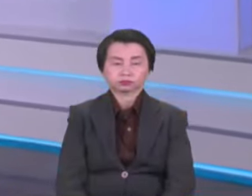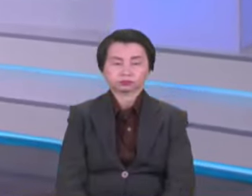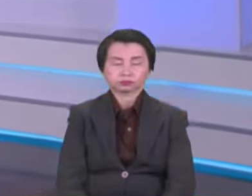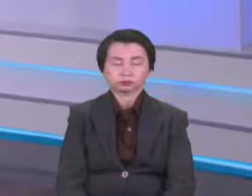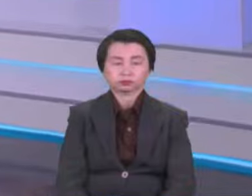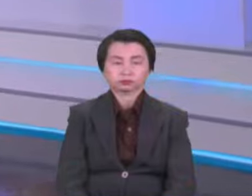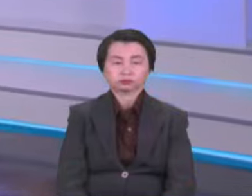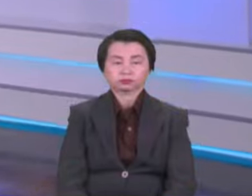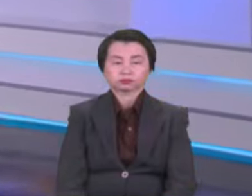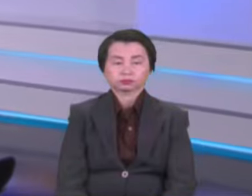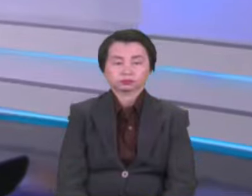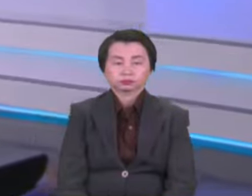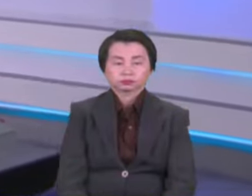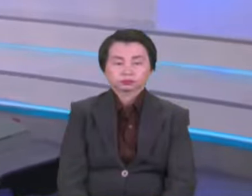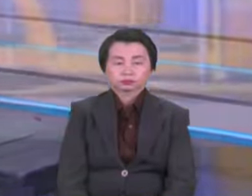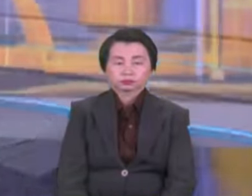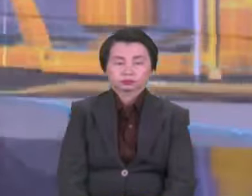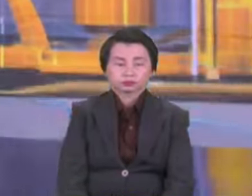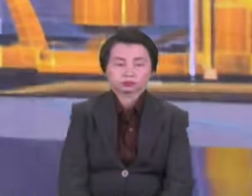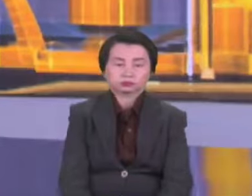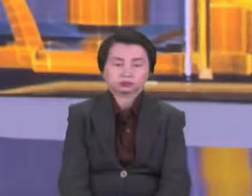Terima kasih, Syafiq.